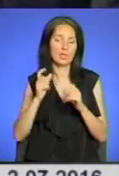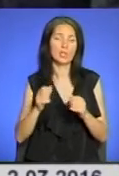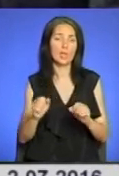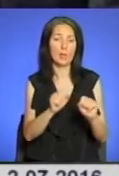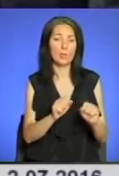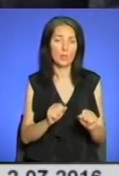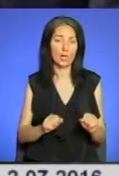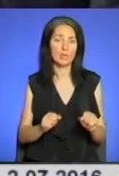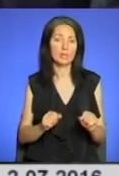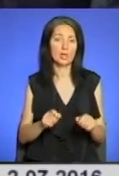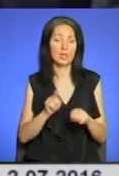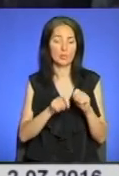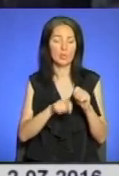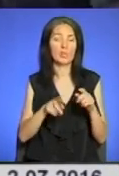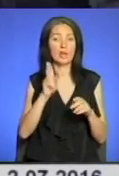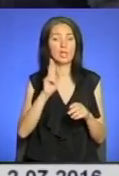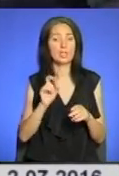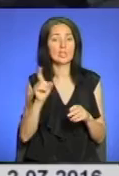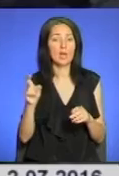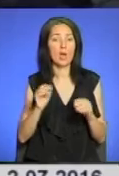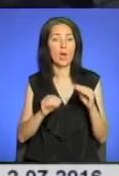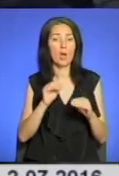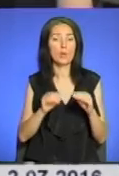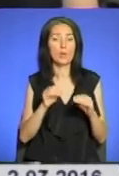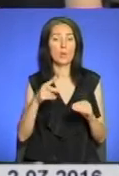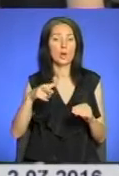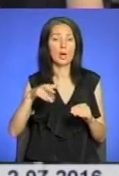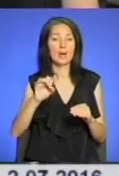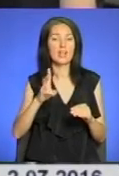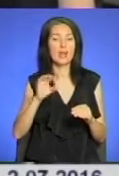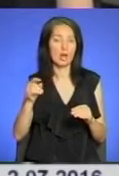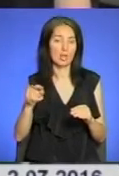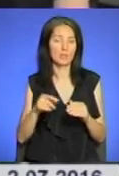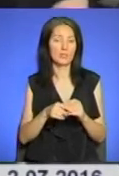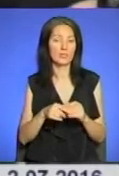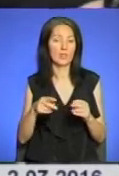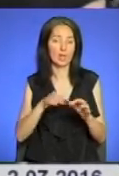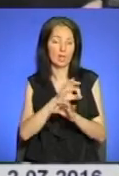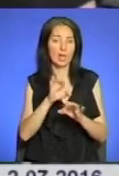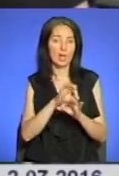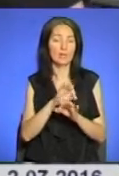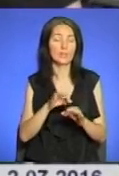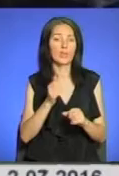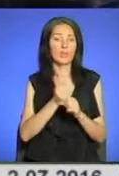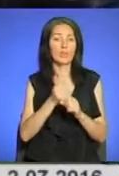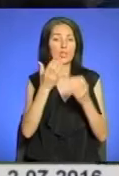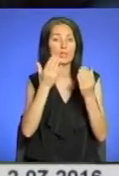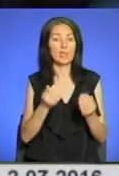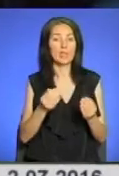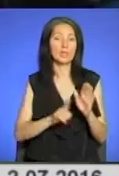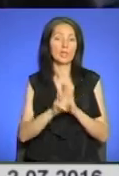і експериментальний цех обробка лекал робоч шестигодинний день засуджених починається о